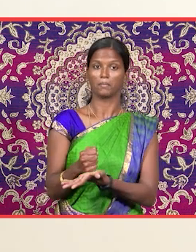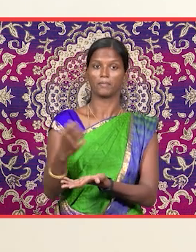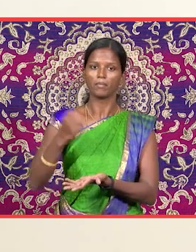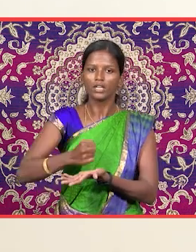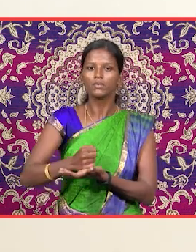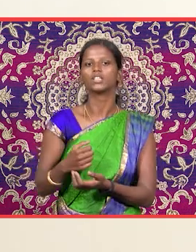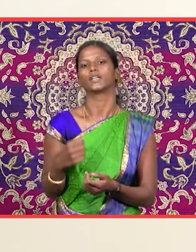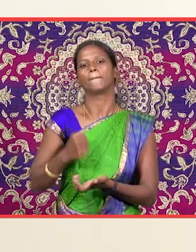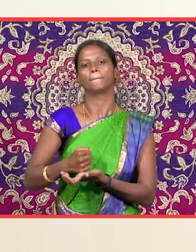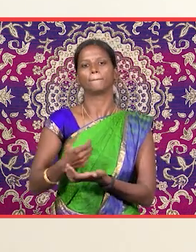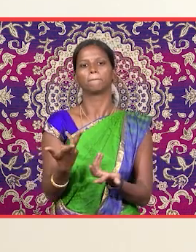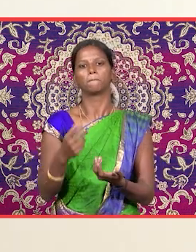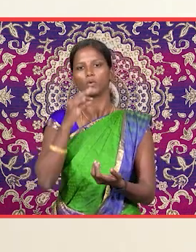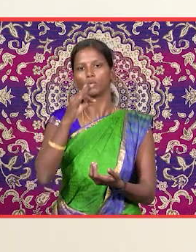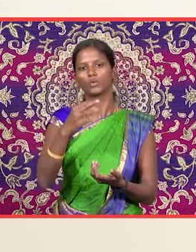ப்ரீமியம்